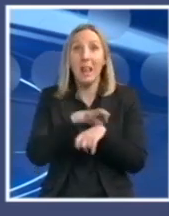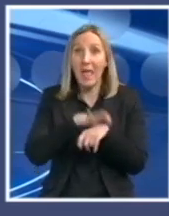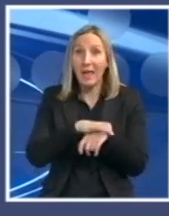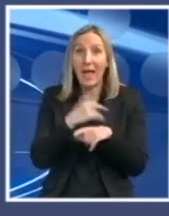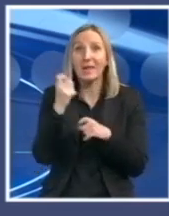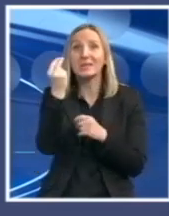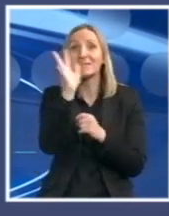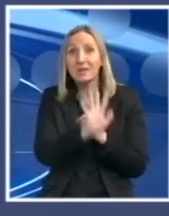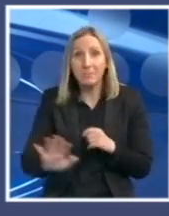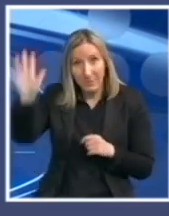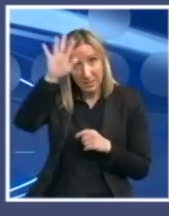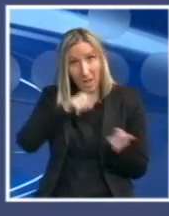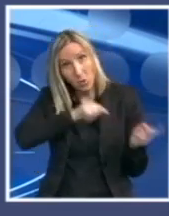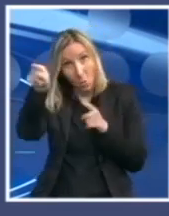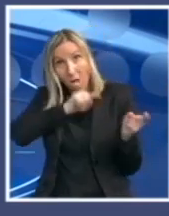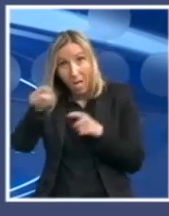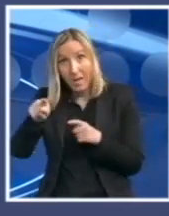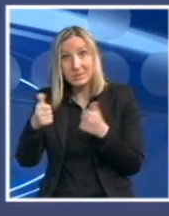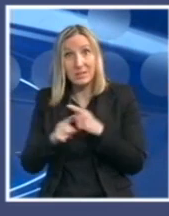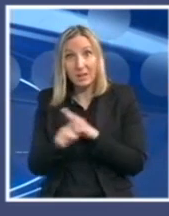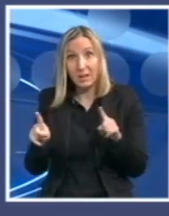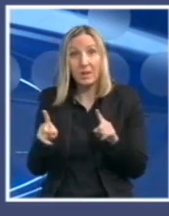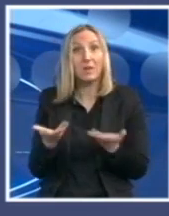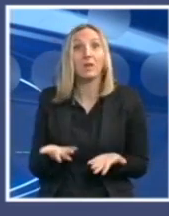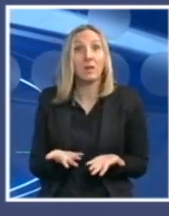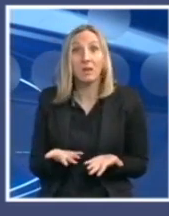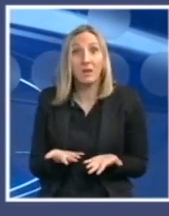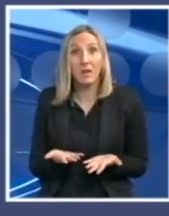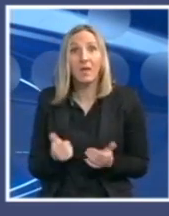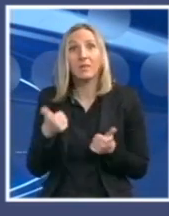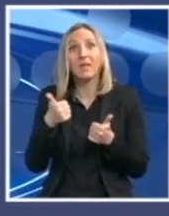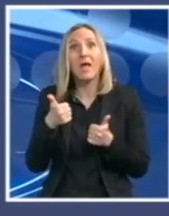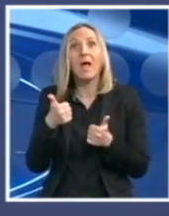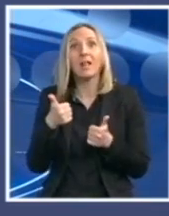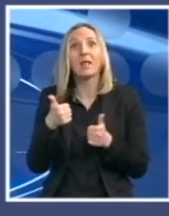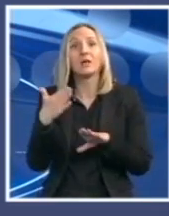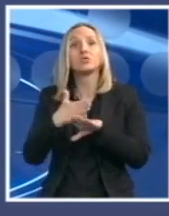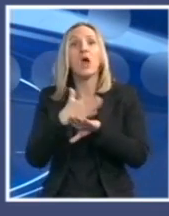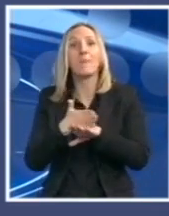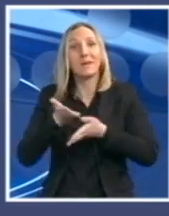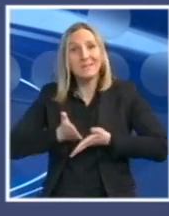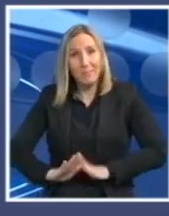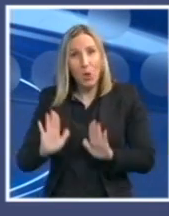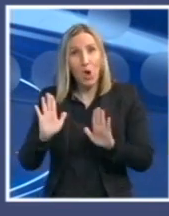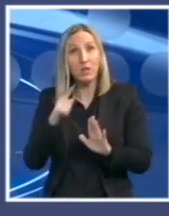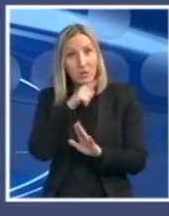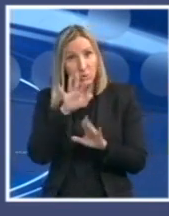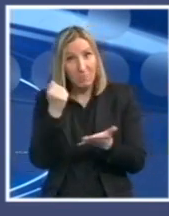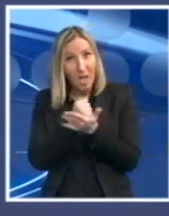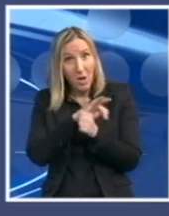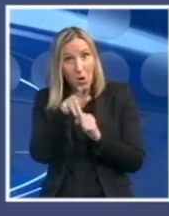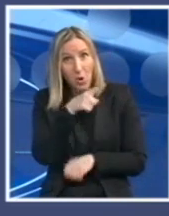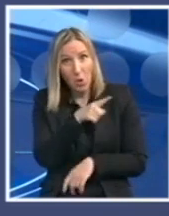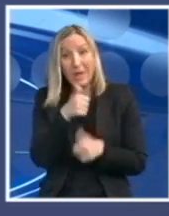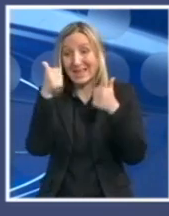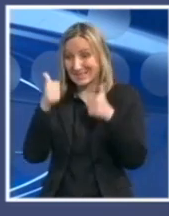na osnovu koje odluke se šalju? Da li možete da vam potvrdite, to je treće pitanje, da li je u porodilištu u Šapcu ušao koronavirus? I evo sada sam